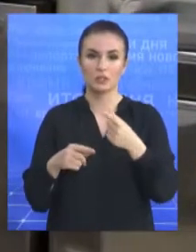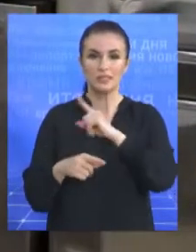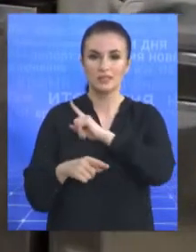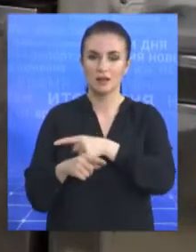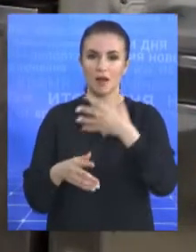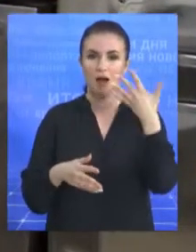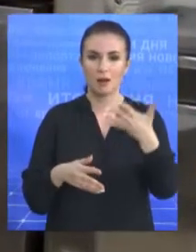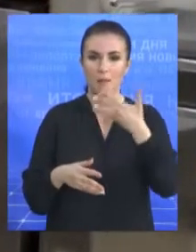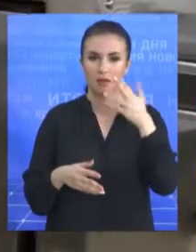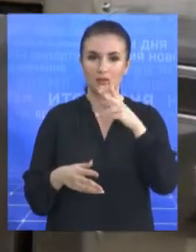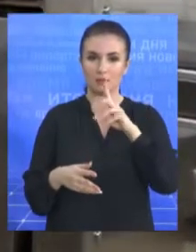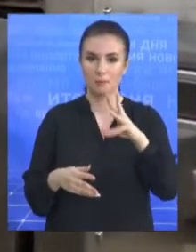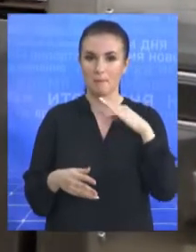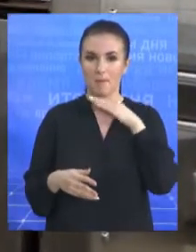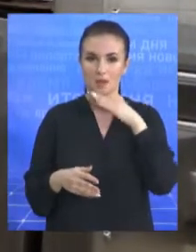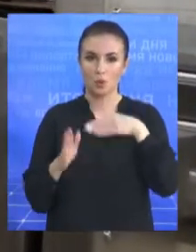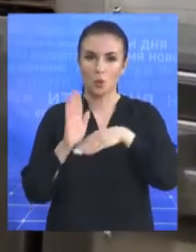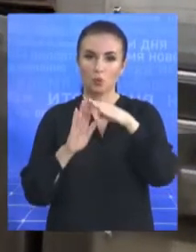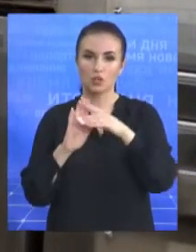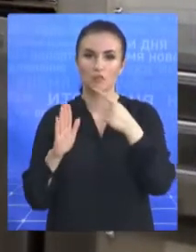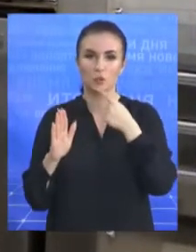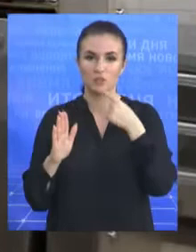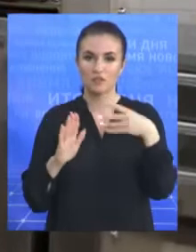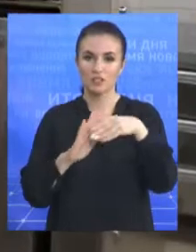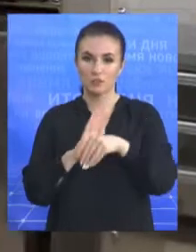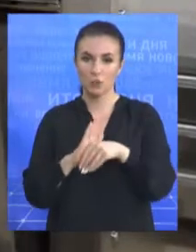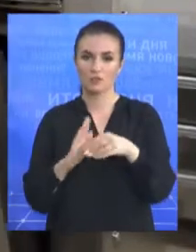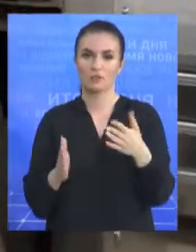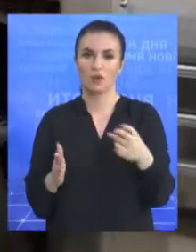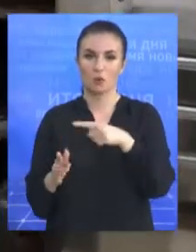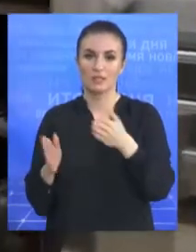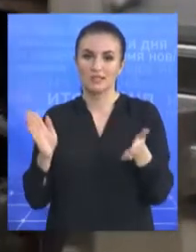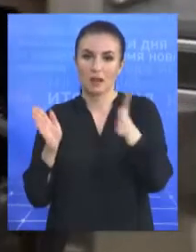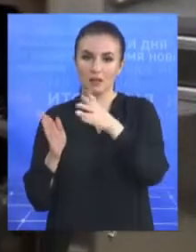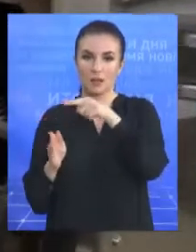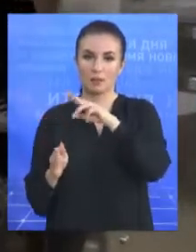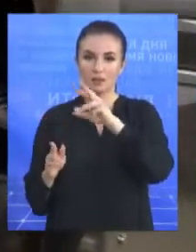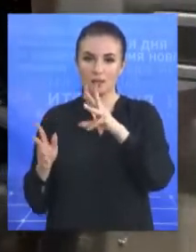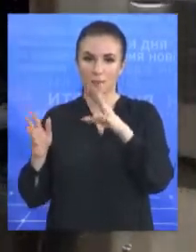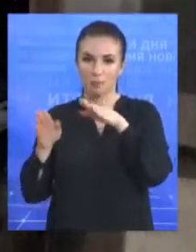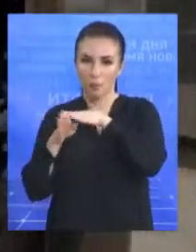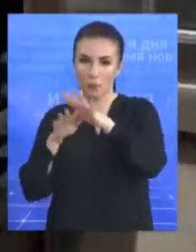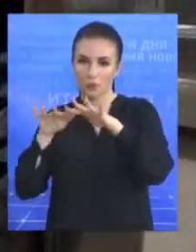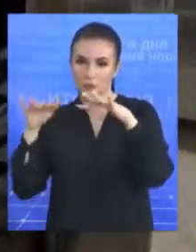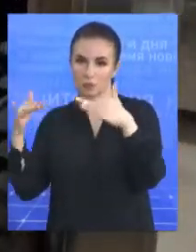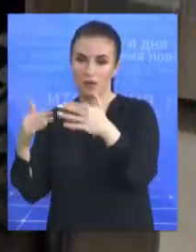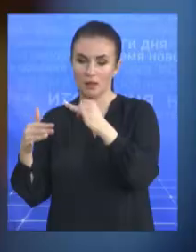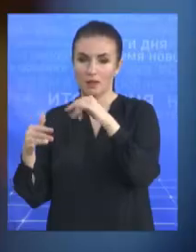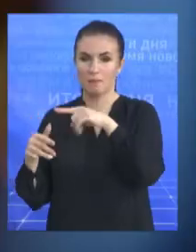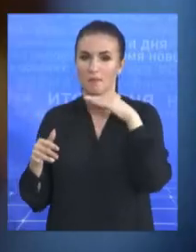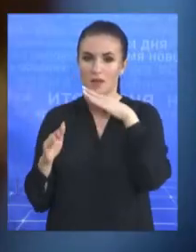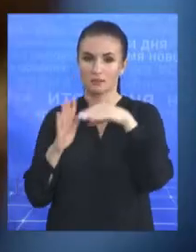сильный аромат дыма мясу, он улучшает вкусовые свойства за счет того, что он закрыт, и дым тут концентрируется и обогащает